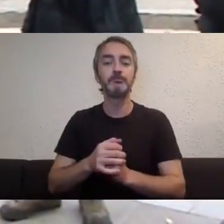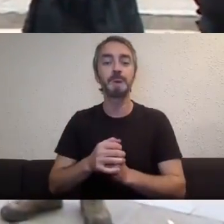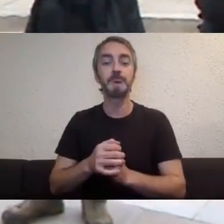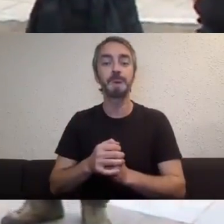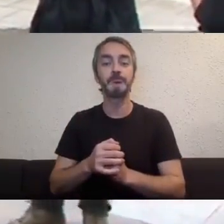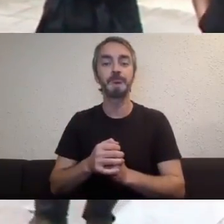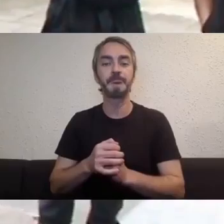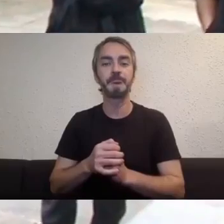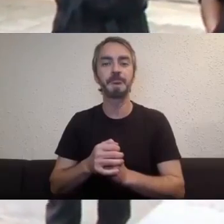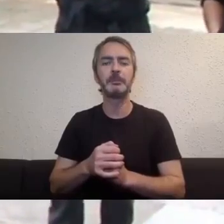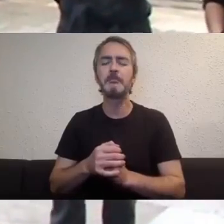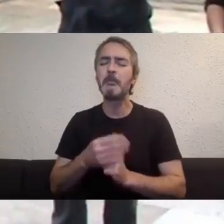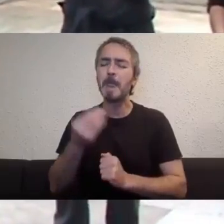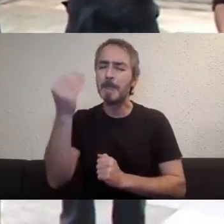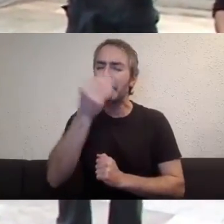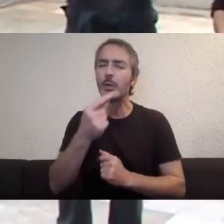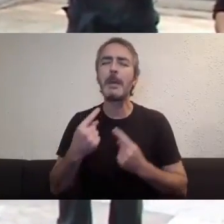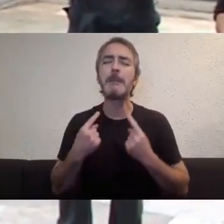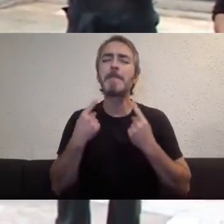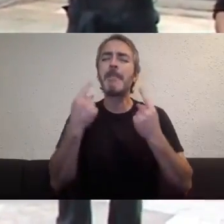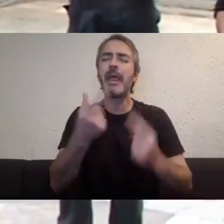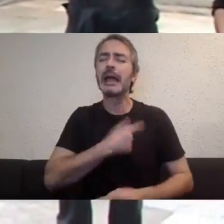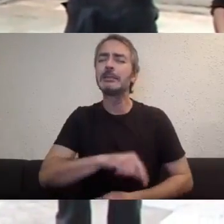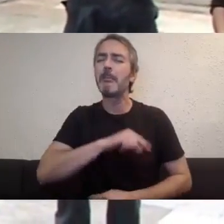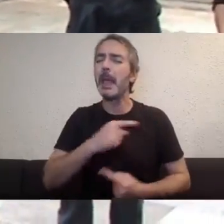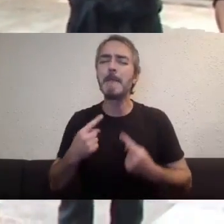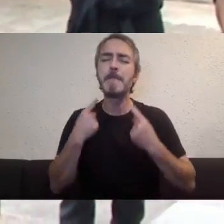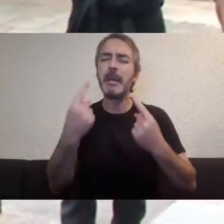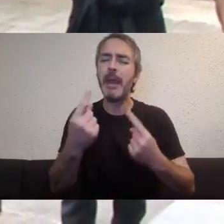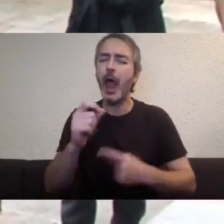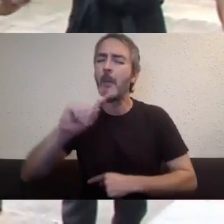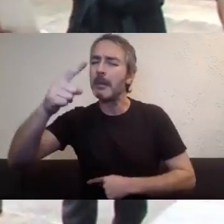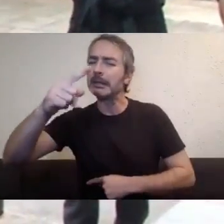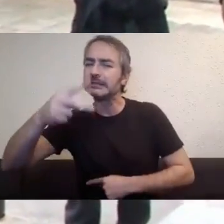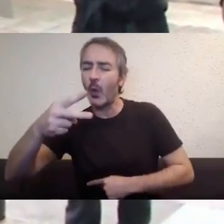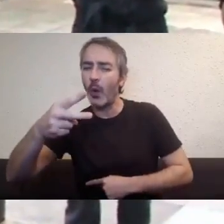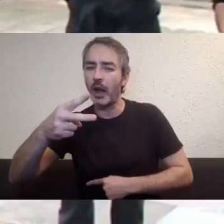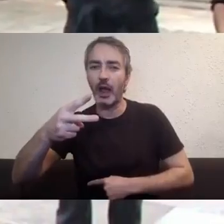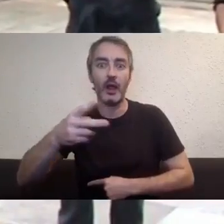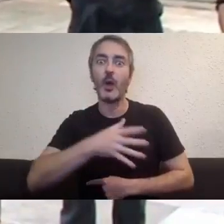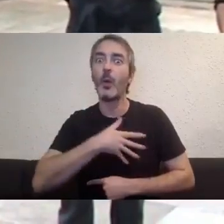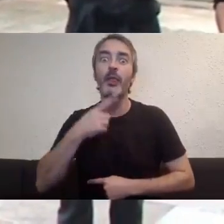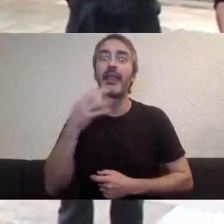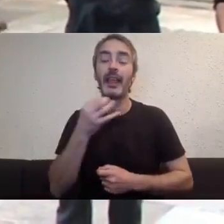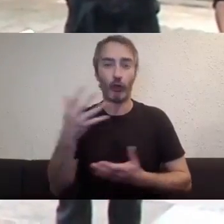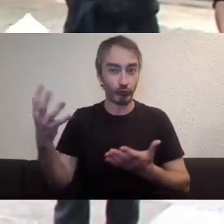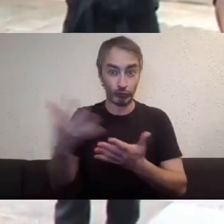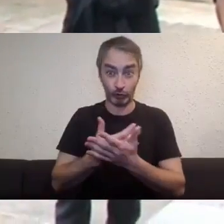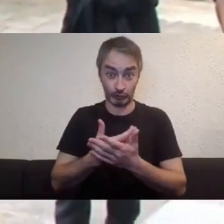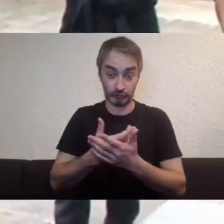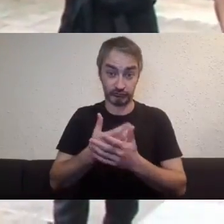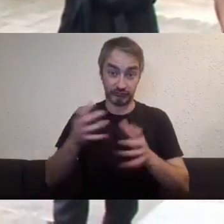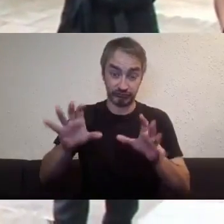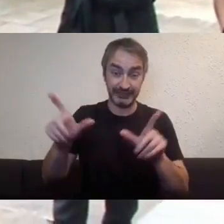era de la... no sé si va ser la primera ocupació a Espanya o de les primeres i, clar, diguem que tots els mitjans de comunicació i de